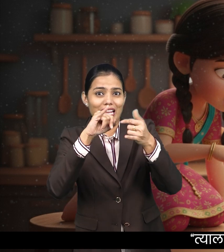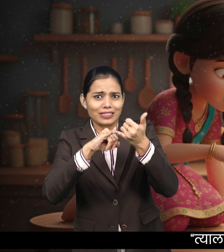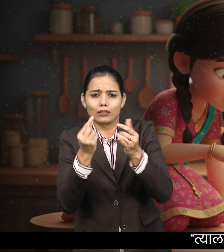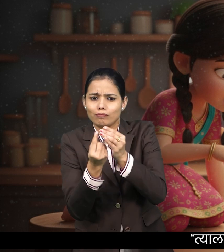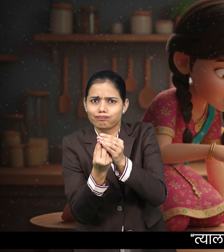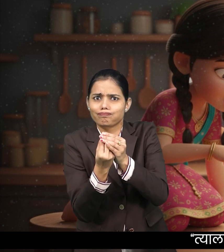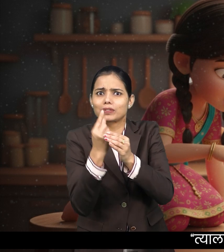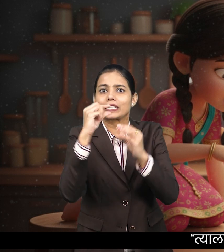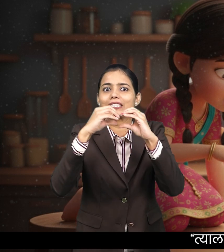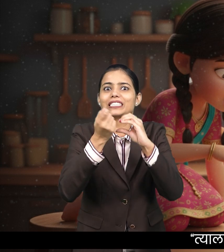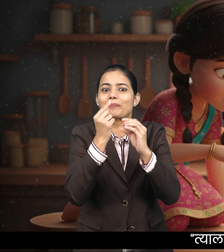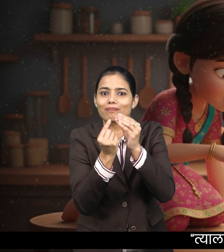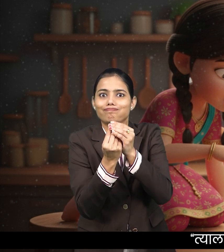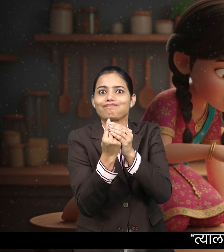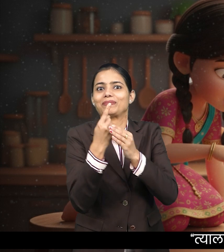म्हणतात।